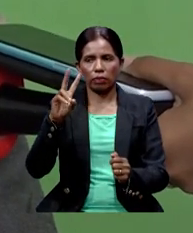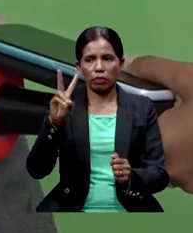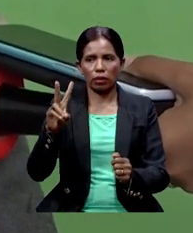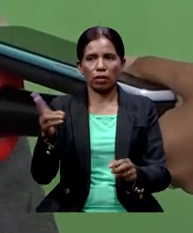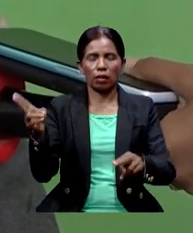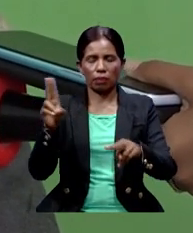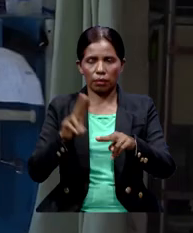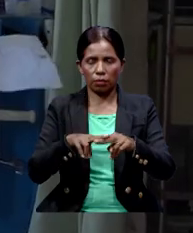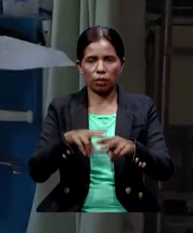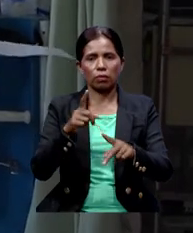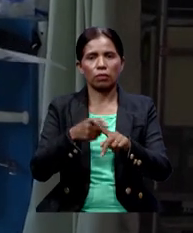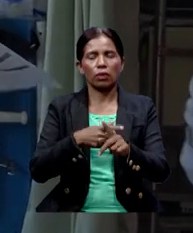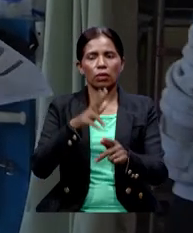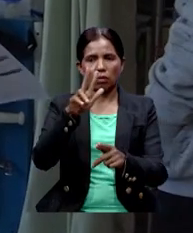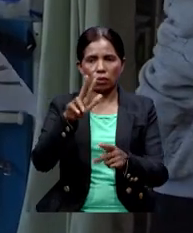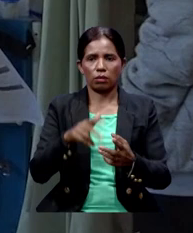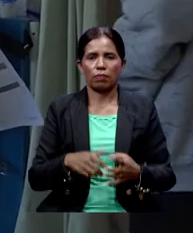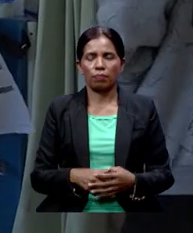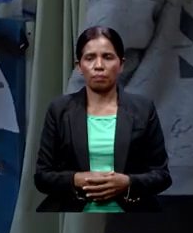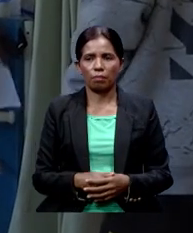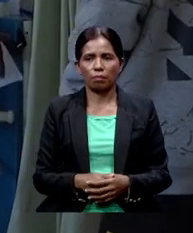fulanto ludet irene ma ca